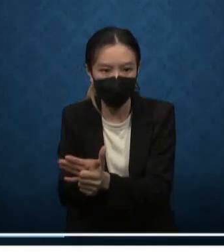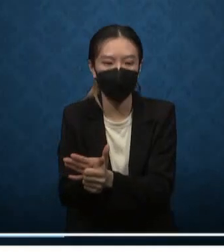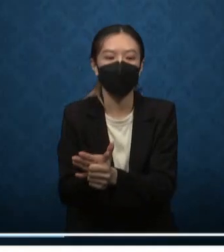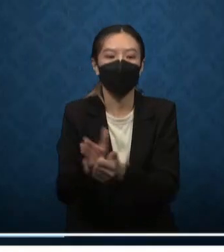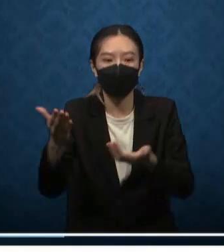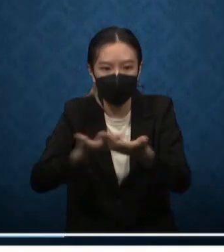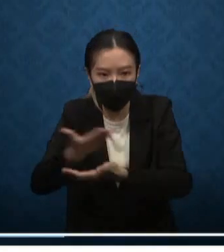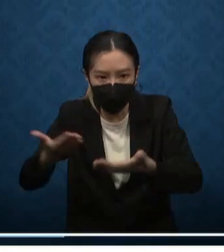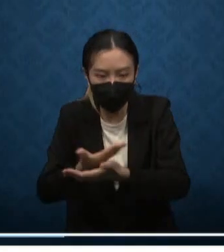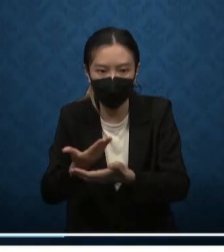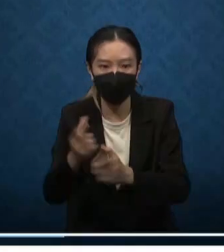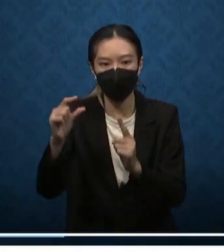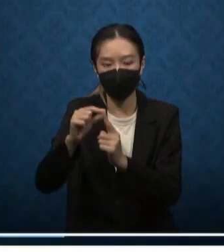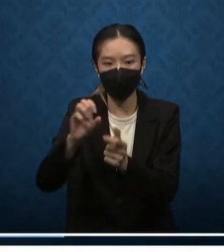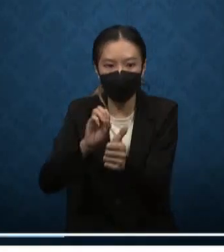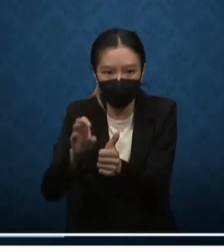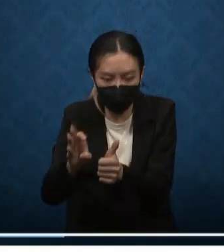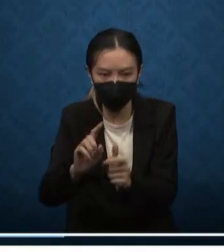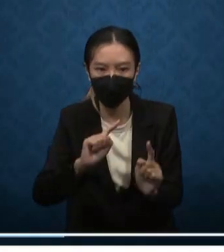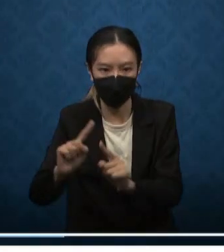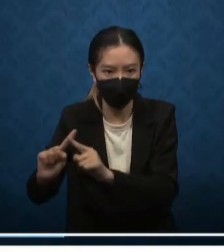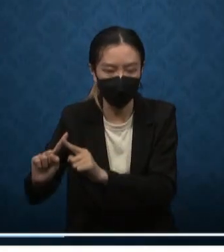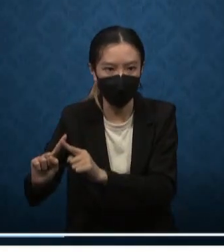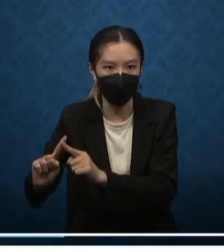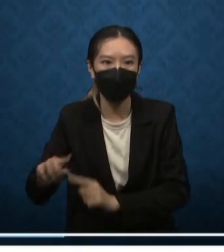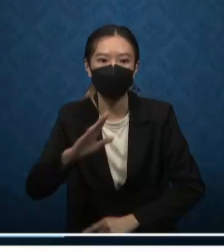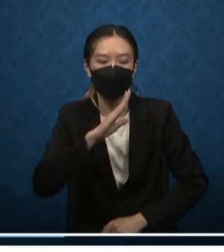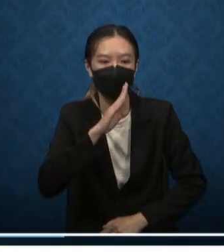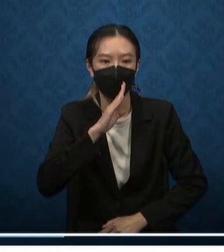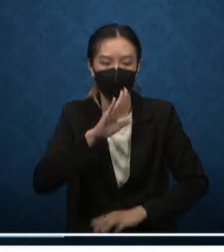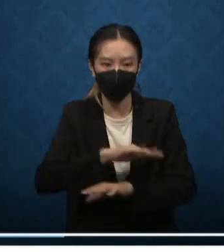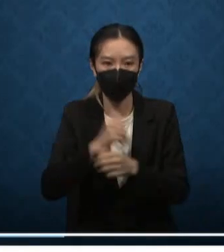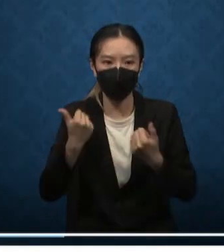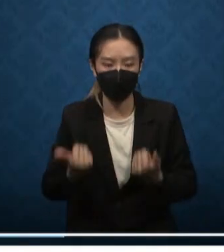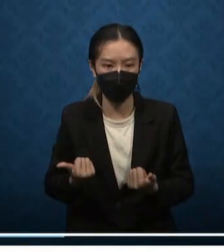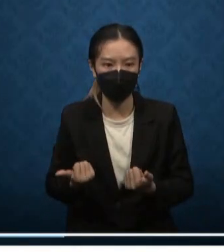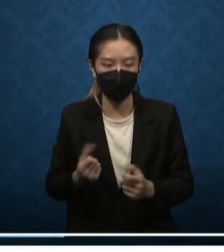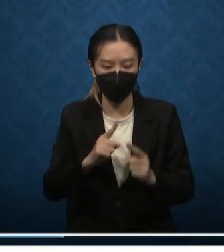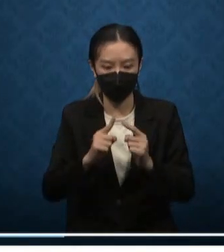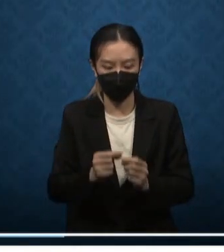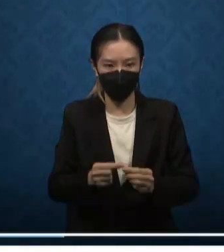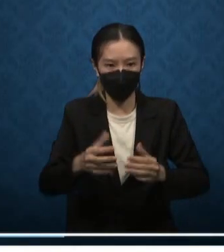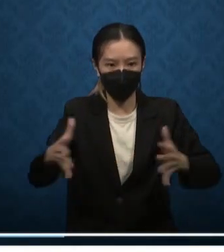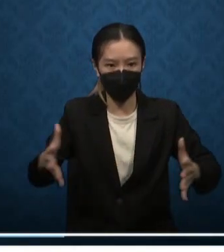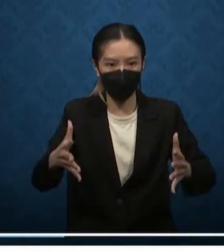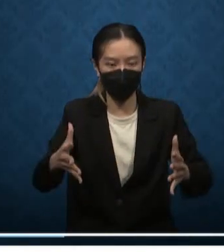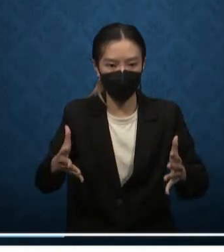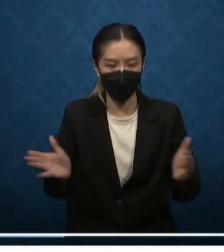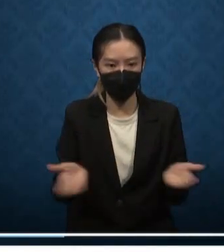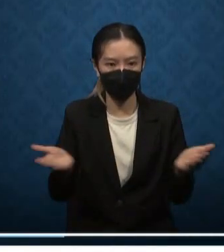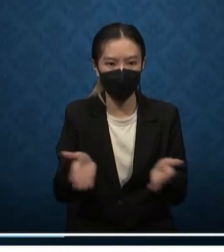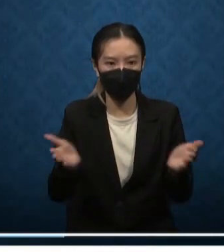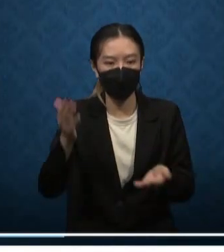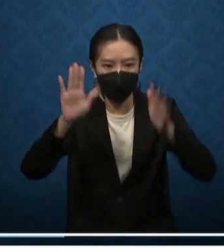ให้ข้อเสนอแนะโดยเฉพาะอย่างยิ่งหากวันนี้เราต้องขยับขยายงานเรื่องของการส่งเสริมเป็นประชาธิปไตย